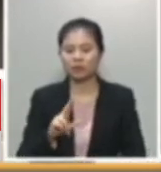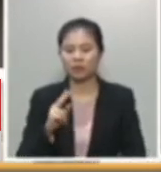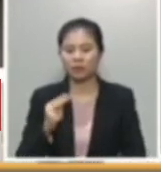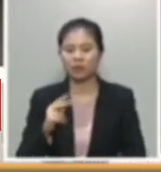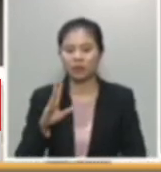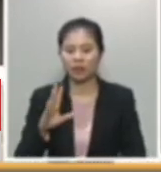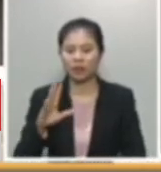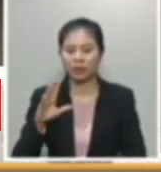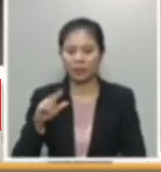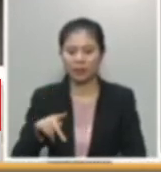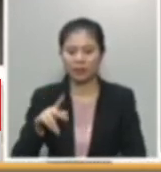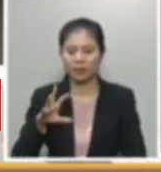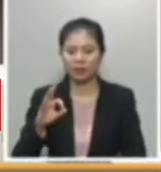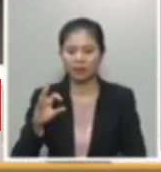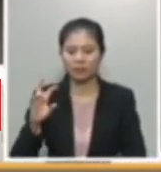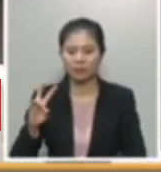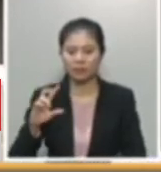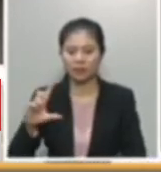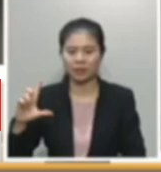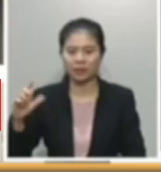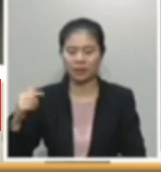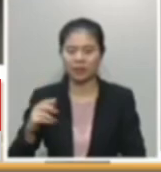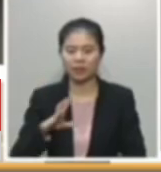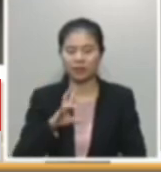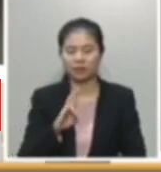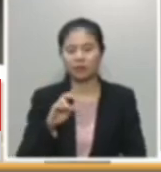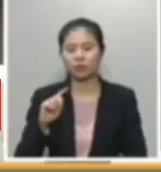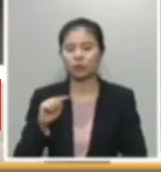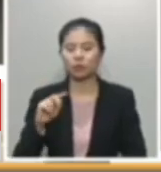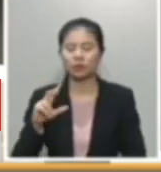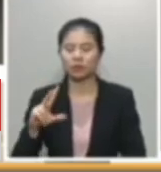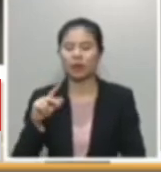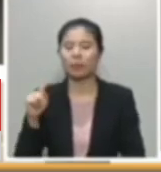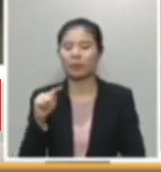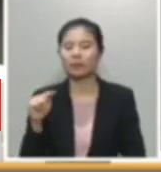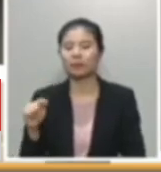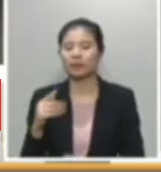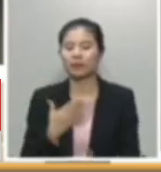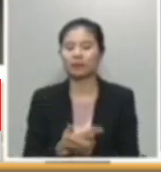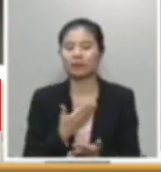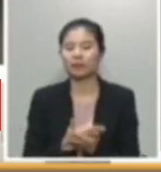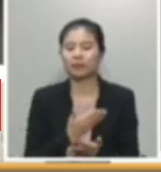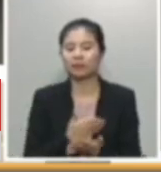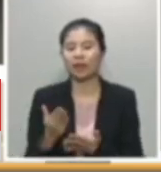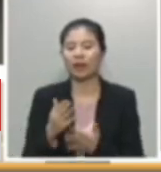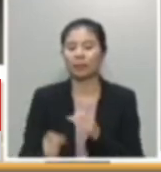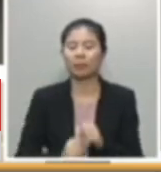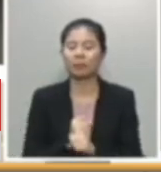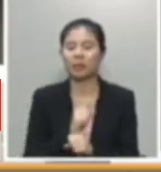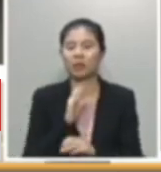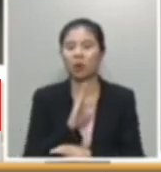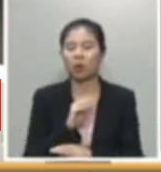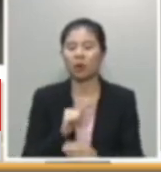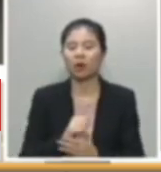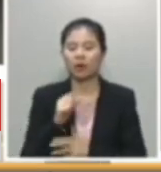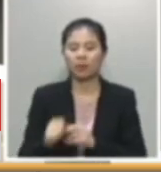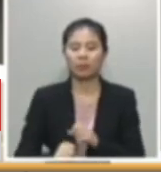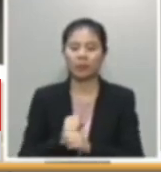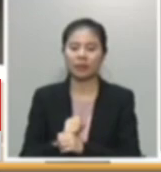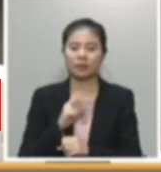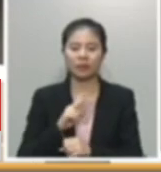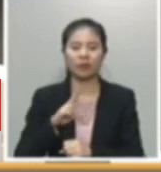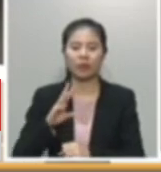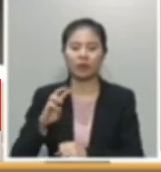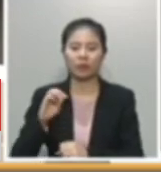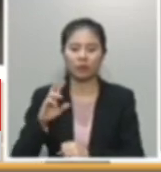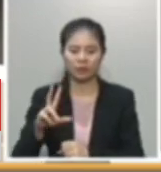235,091 ล้านบาทคิดเป็น 7.3% ของงบประมาณรายจ่ายประจำปีพุทธศักราช